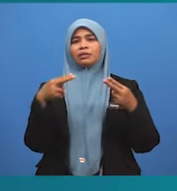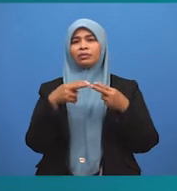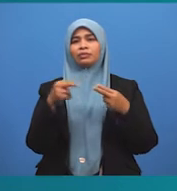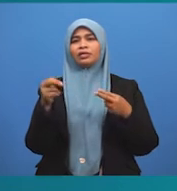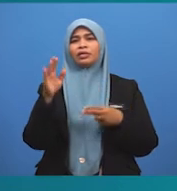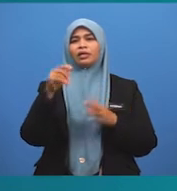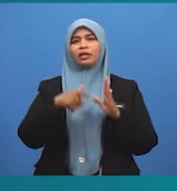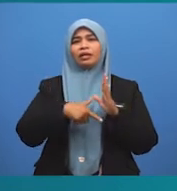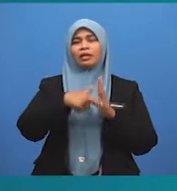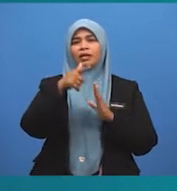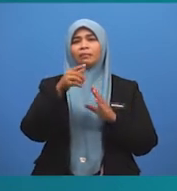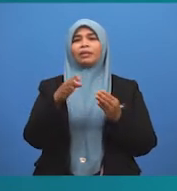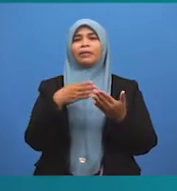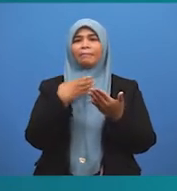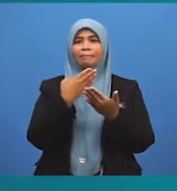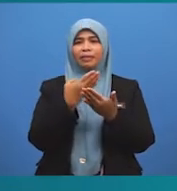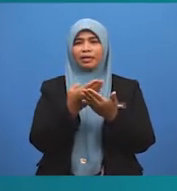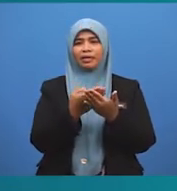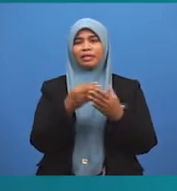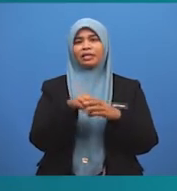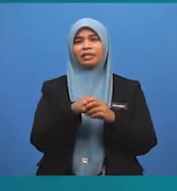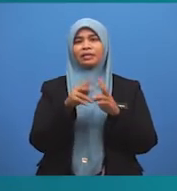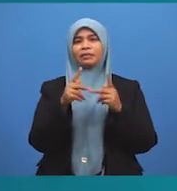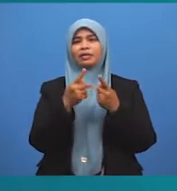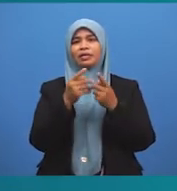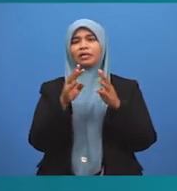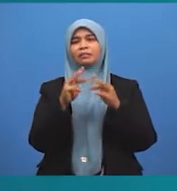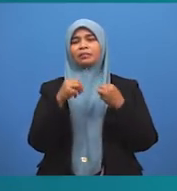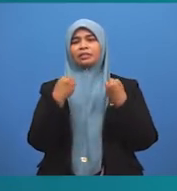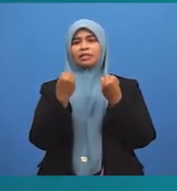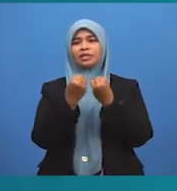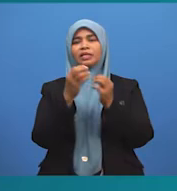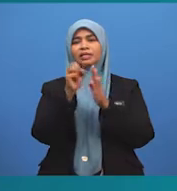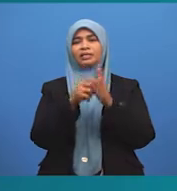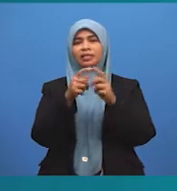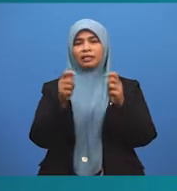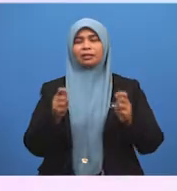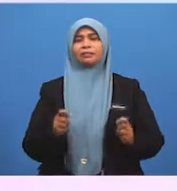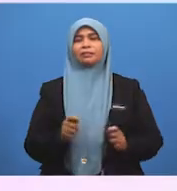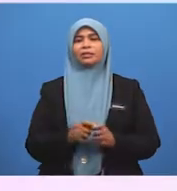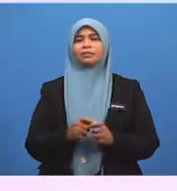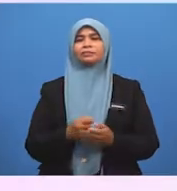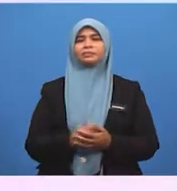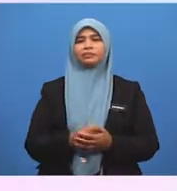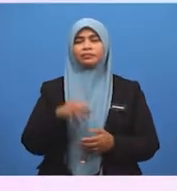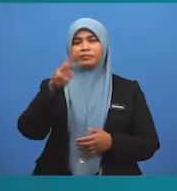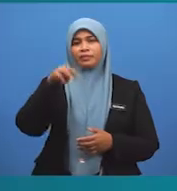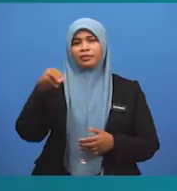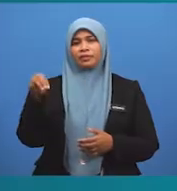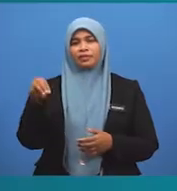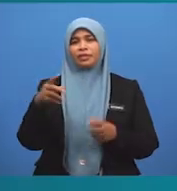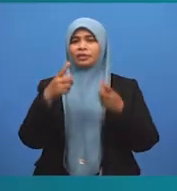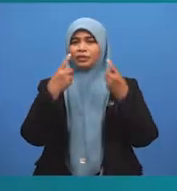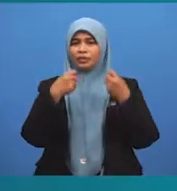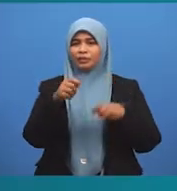perhubungan yang lebih akrab dalam kalangan masyarakat setempat. Murid-murid,